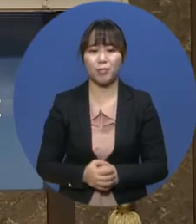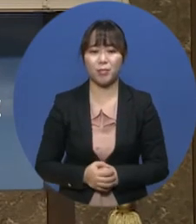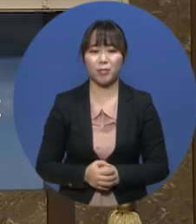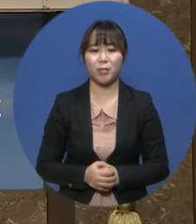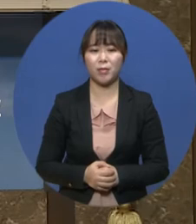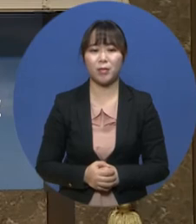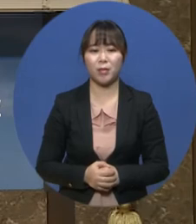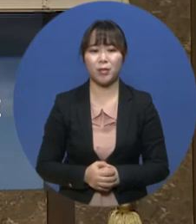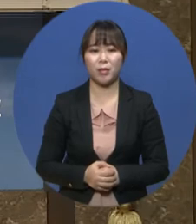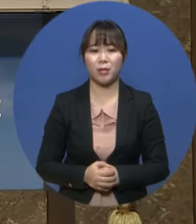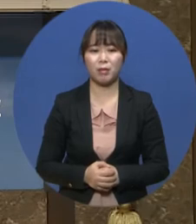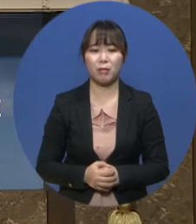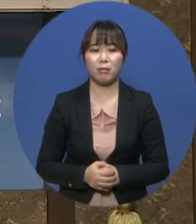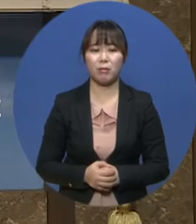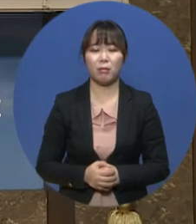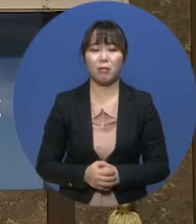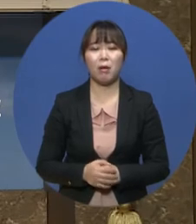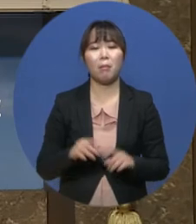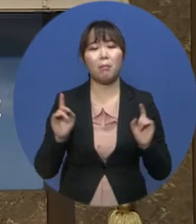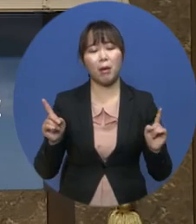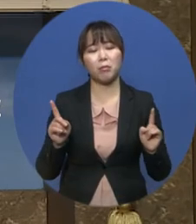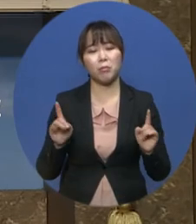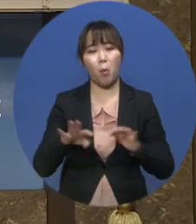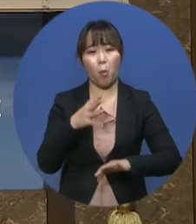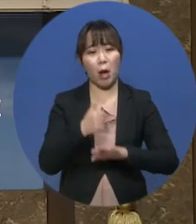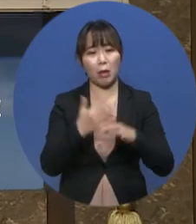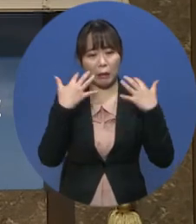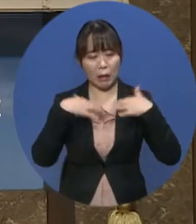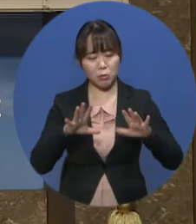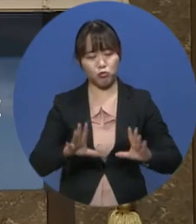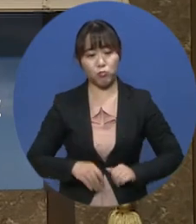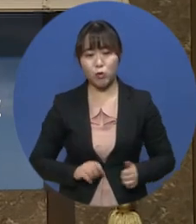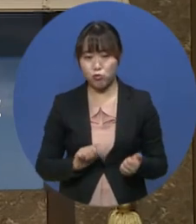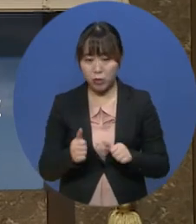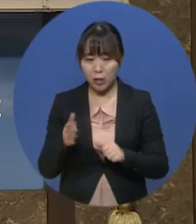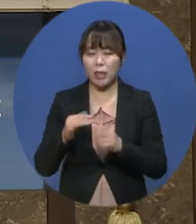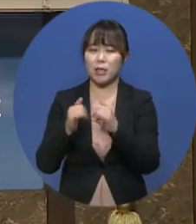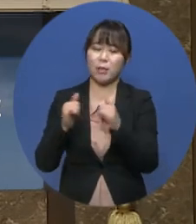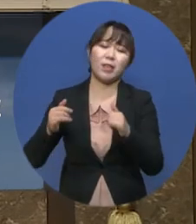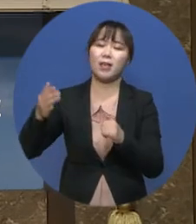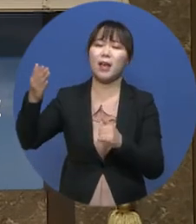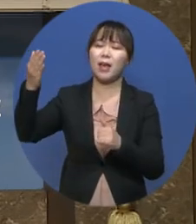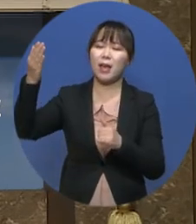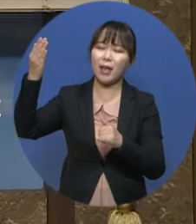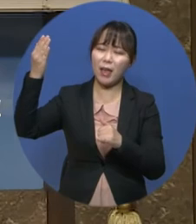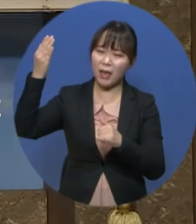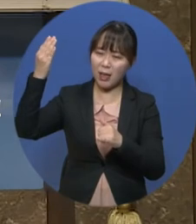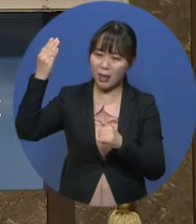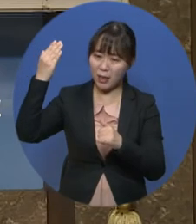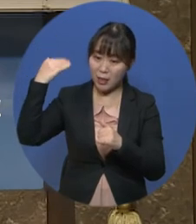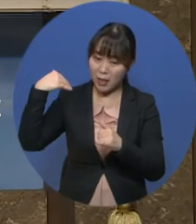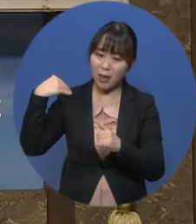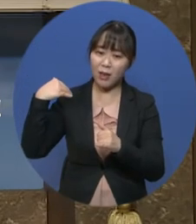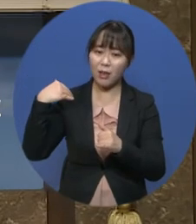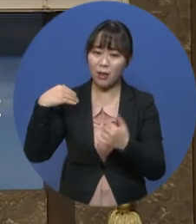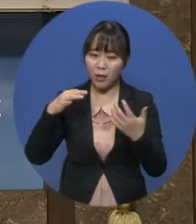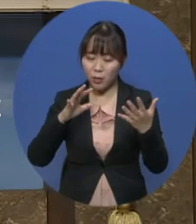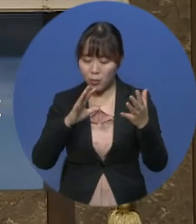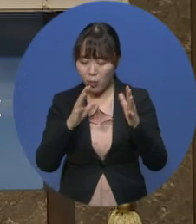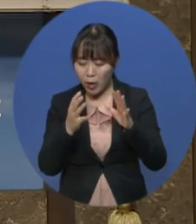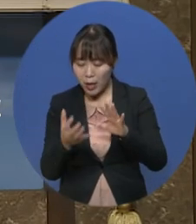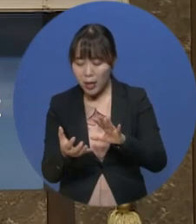백수의 왕이 사자는 굶어 죽어요 그런데 사람은 옛날에 돌아가신 그